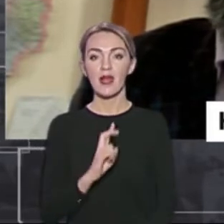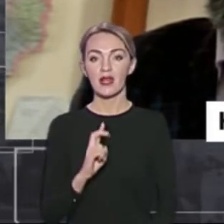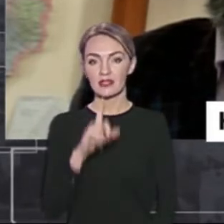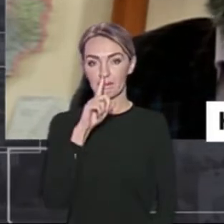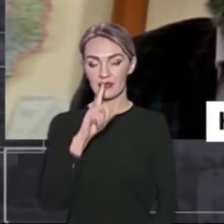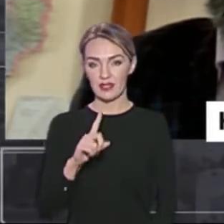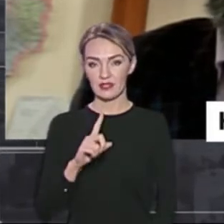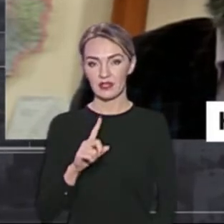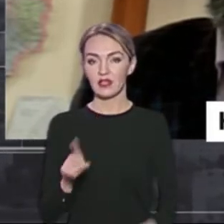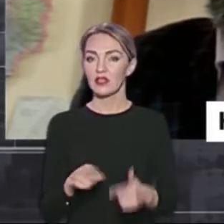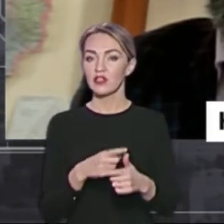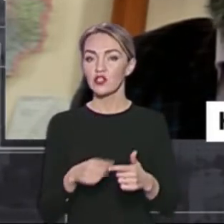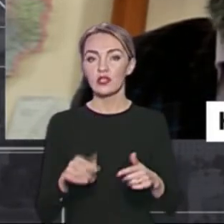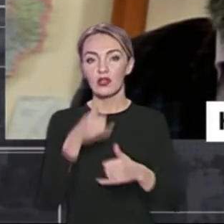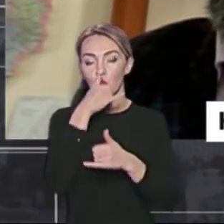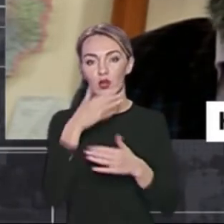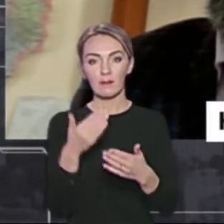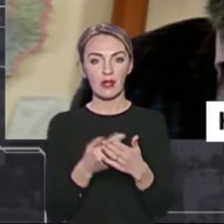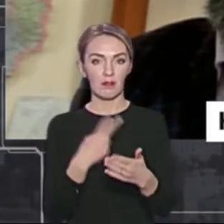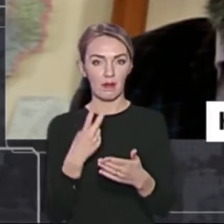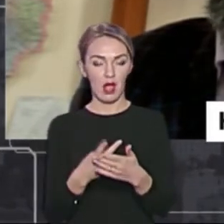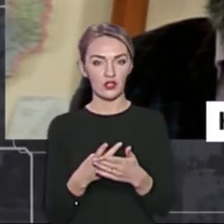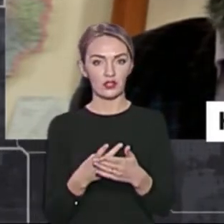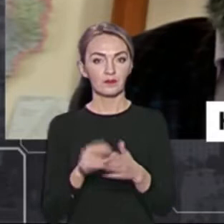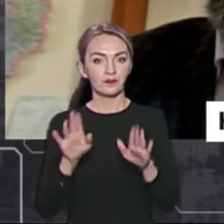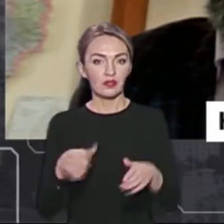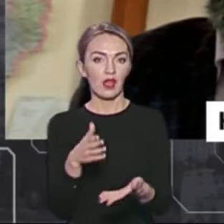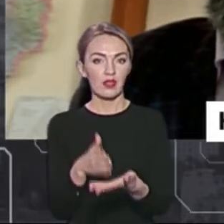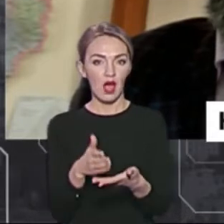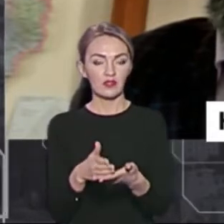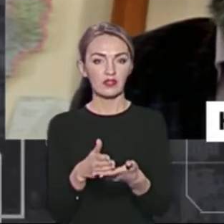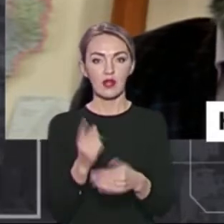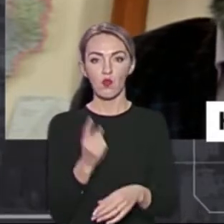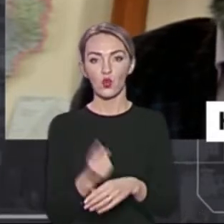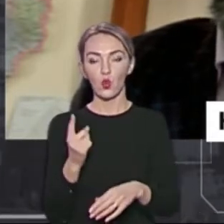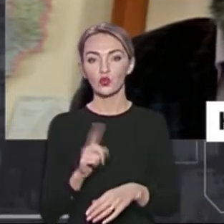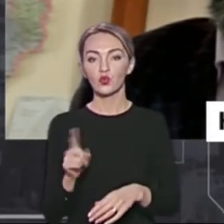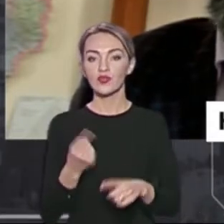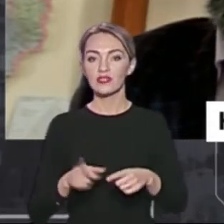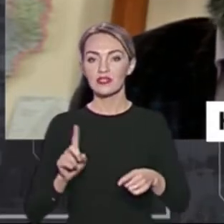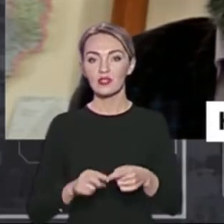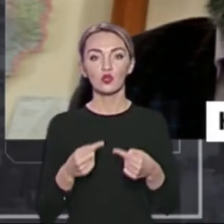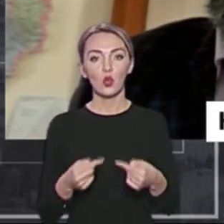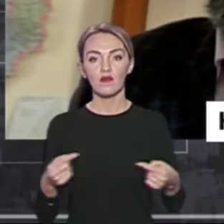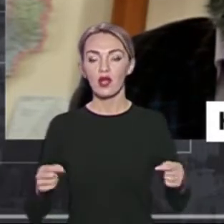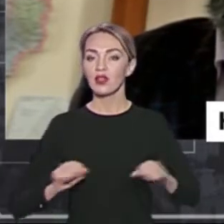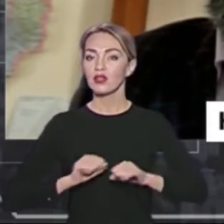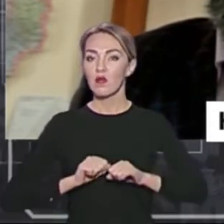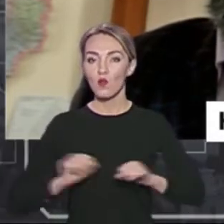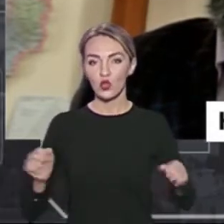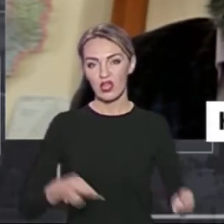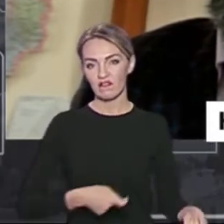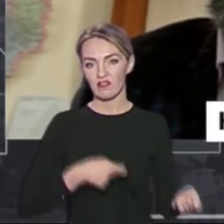могли ви передбачити, навіть попри наявність якихось офіційних заборон, що ці товари не можна вивозити